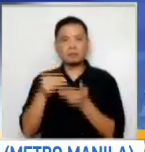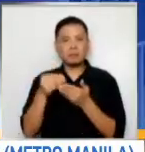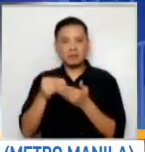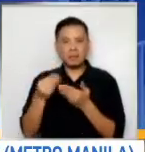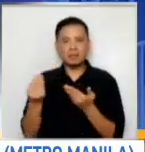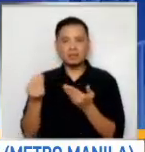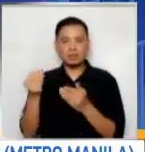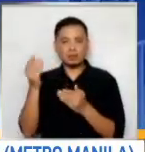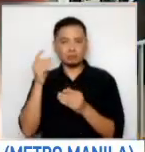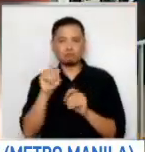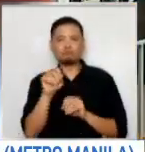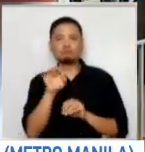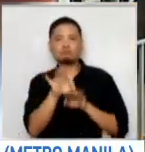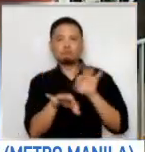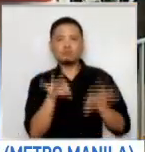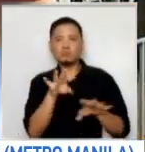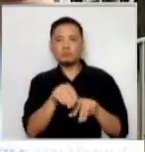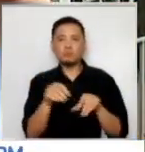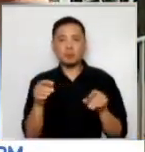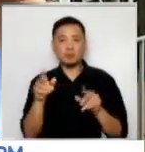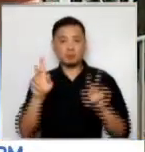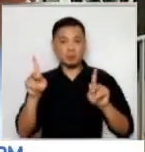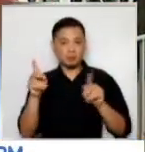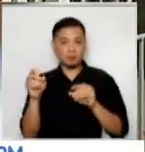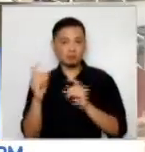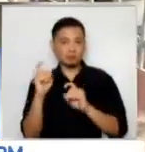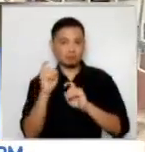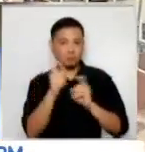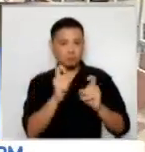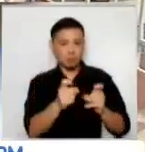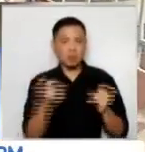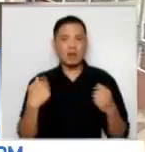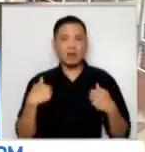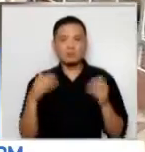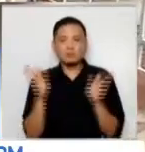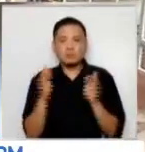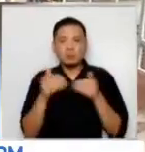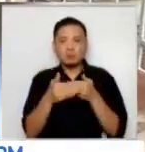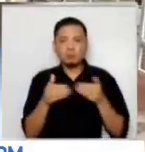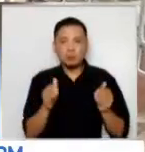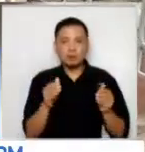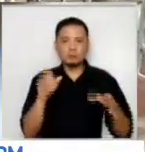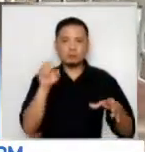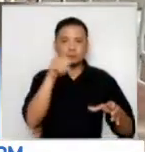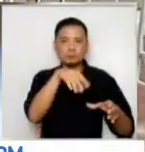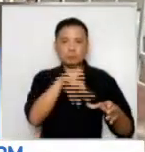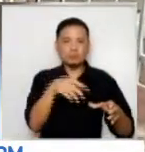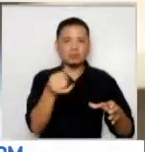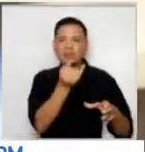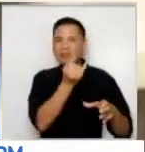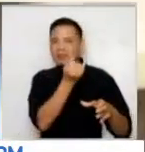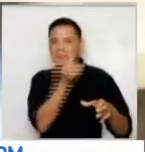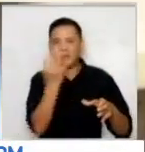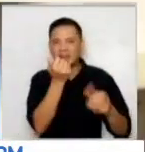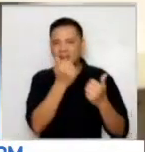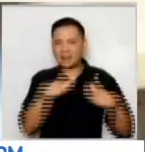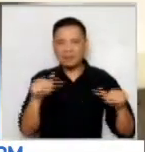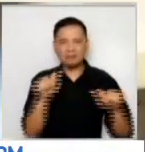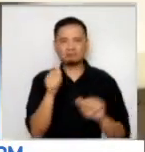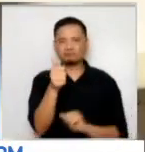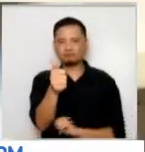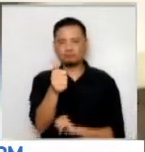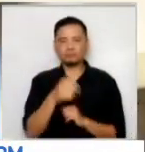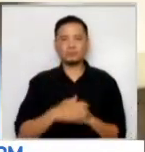ng pagkain dito. May maliit na box dito sa lamesa kung saan sila naghuhulog ng kahit magkano. Ito raw ang isang paraan para mapanatili